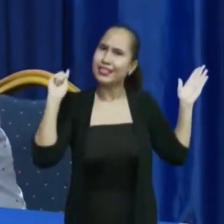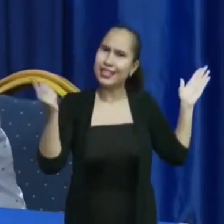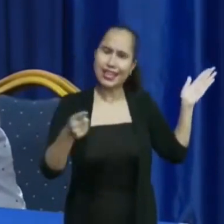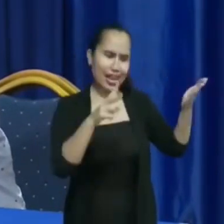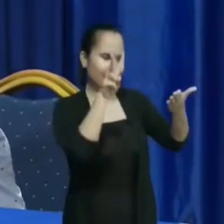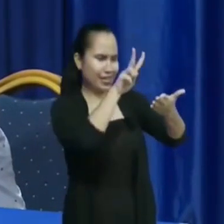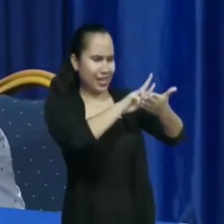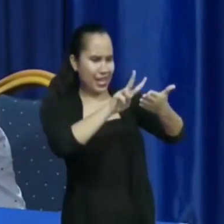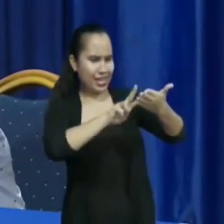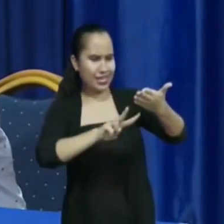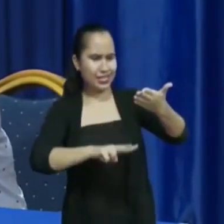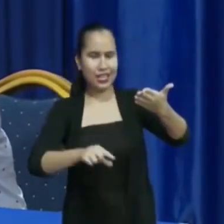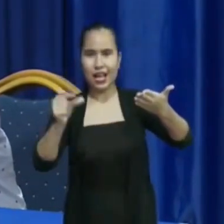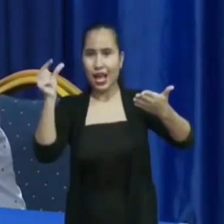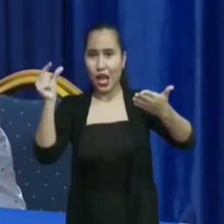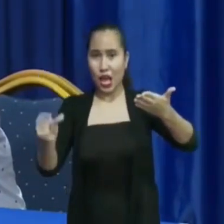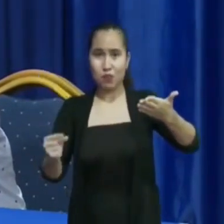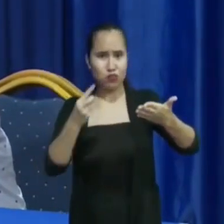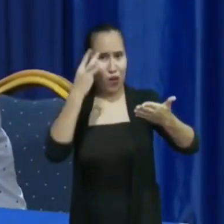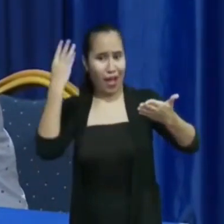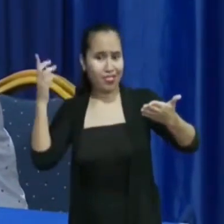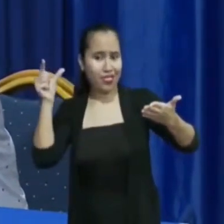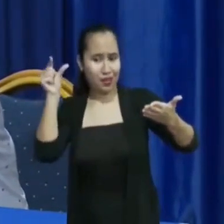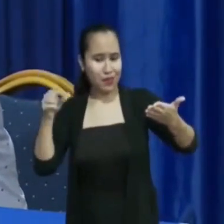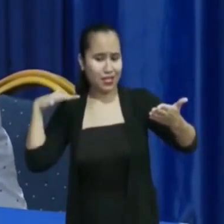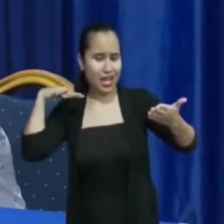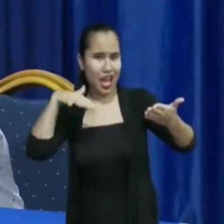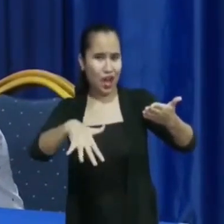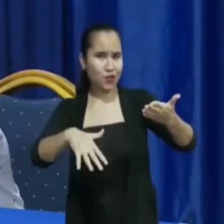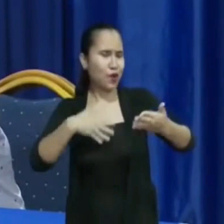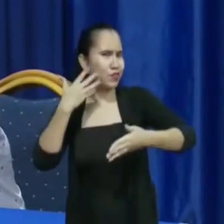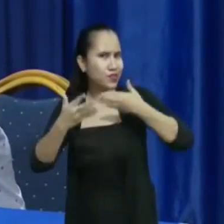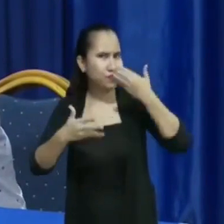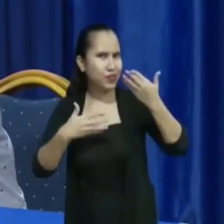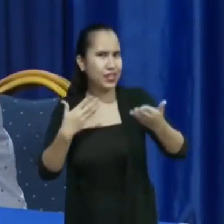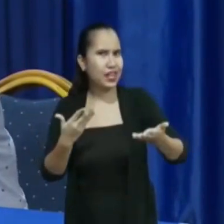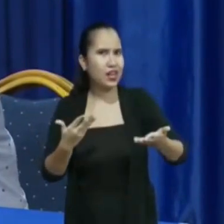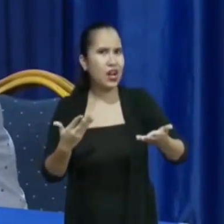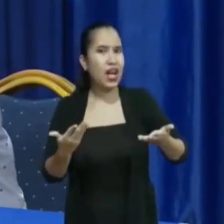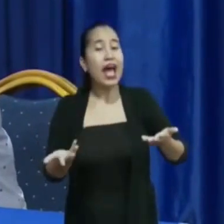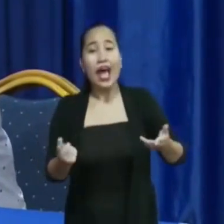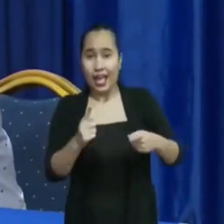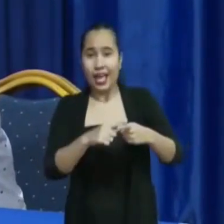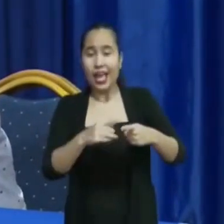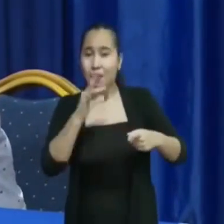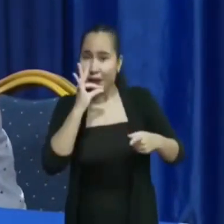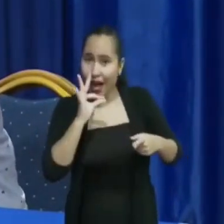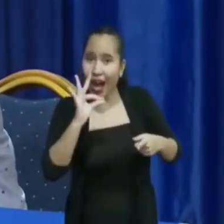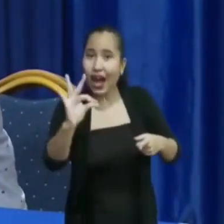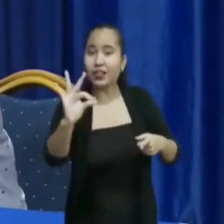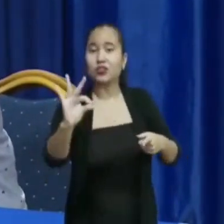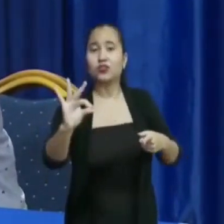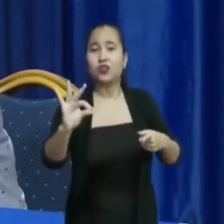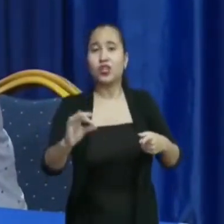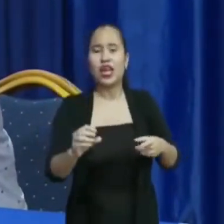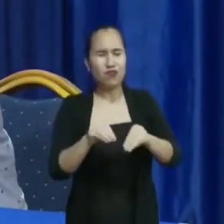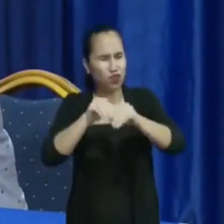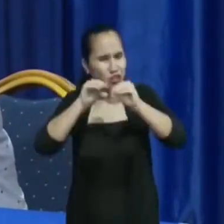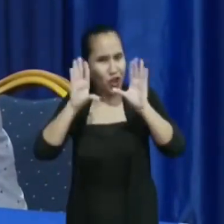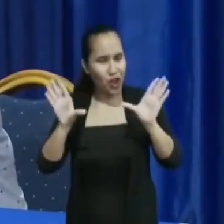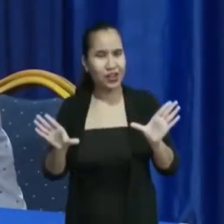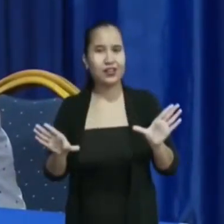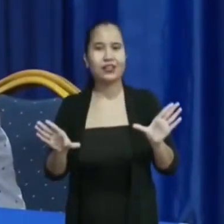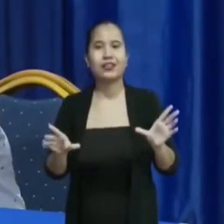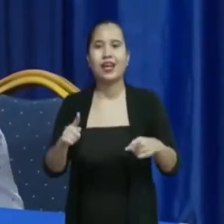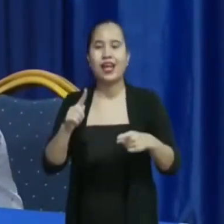gelijk doornemen. Er zal iemand of een aantal mensen daar zijn om in te gaan op de vragen om zaken verder te